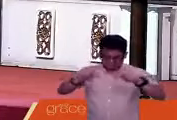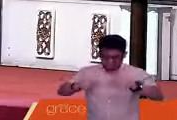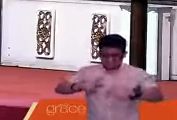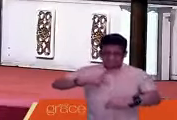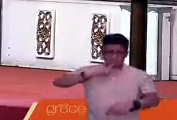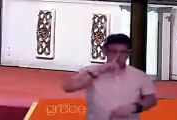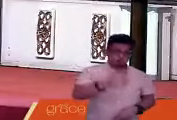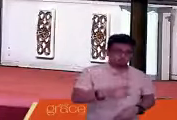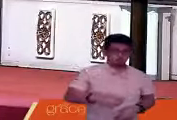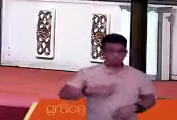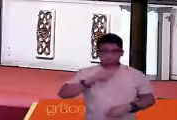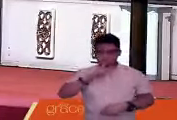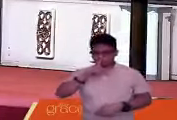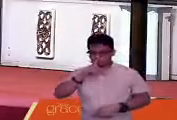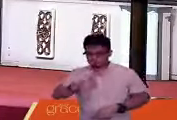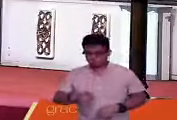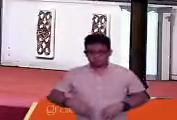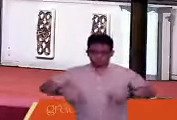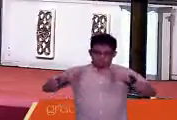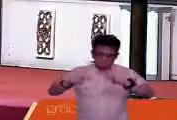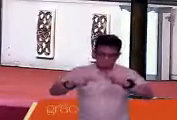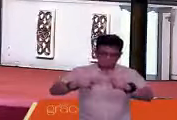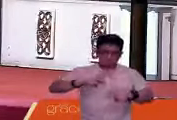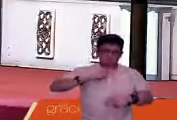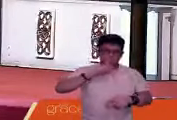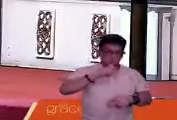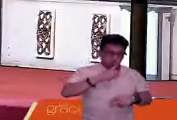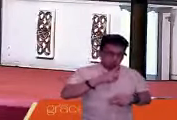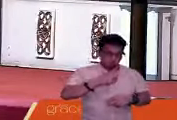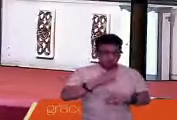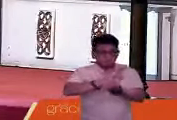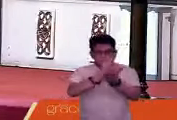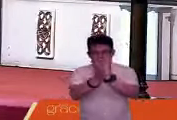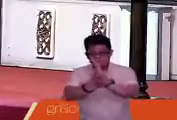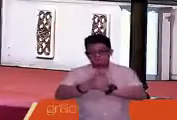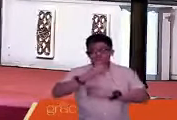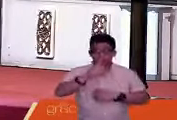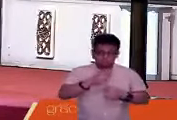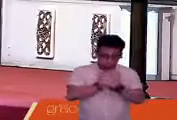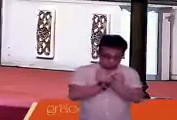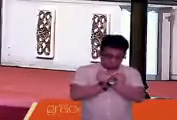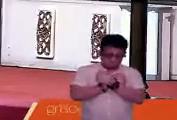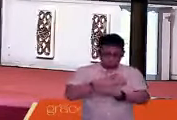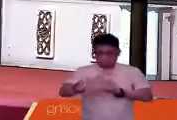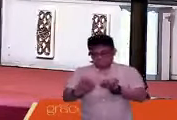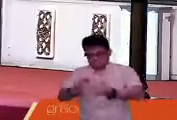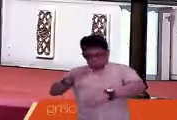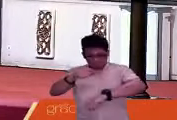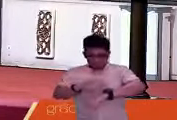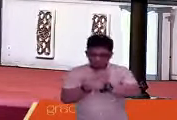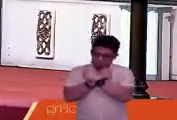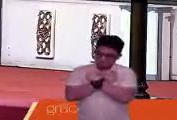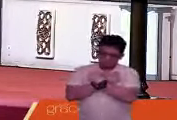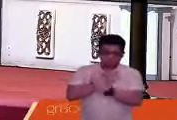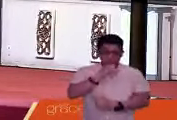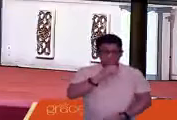kinahanglan og truth so that it can be a true love. Di ba? Kay usahay, ang gugma dili tinuod.